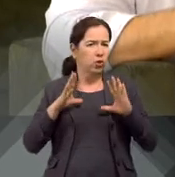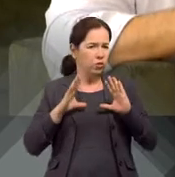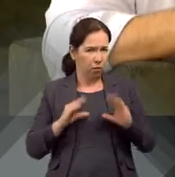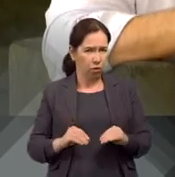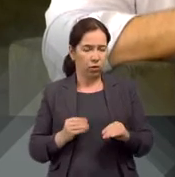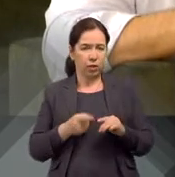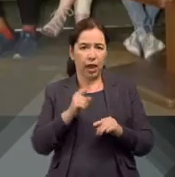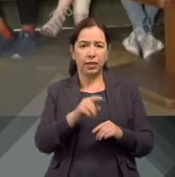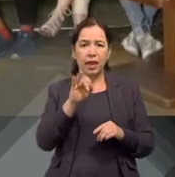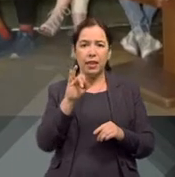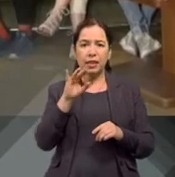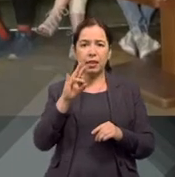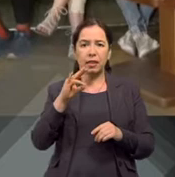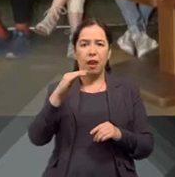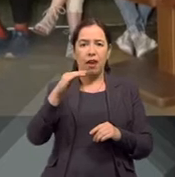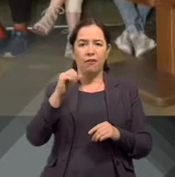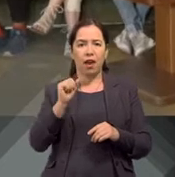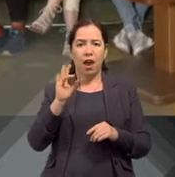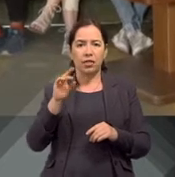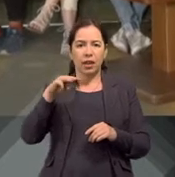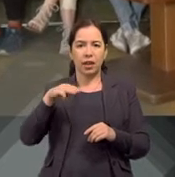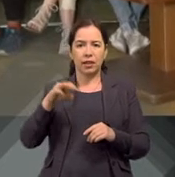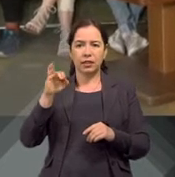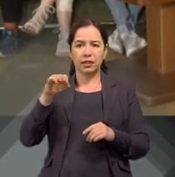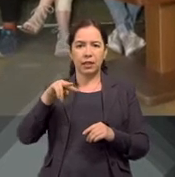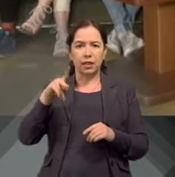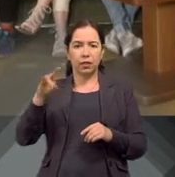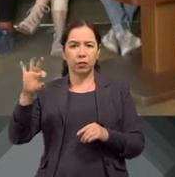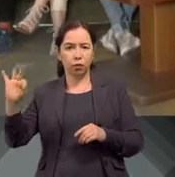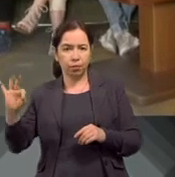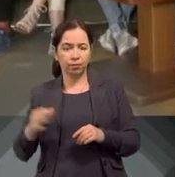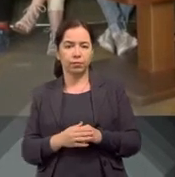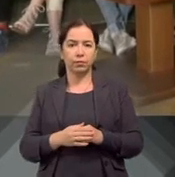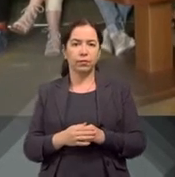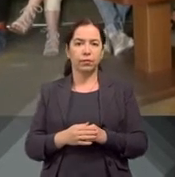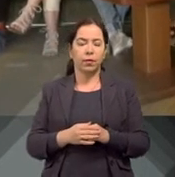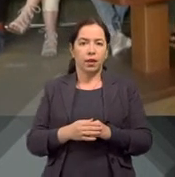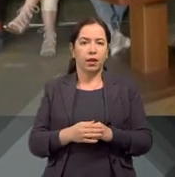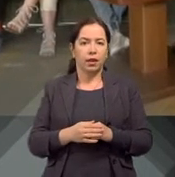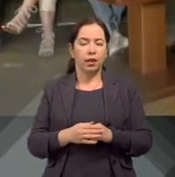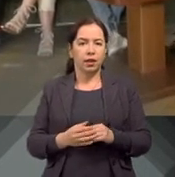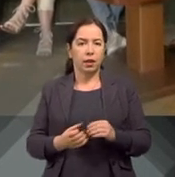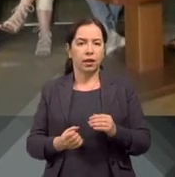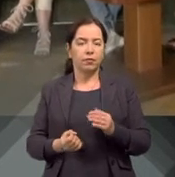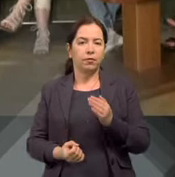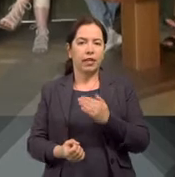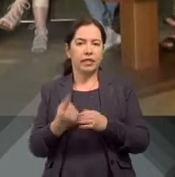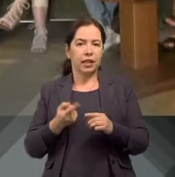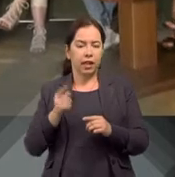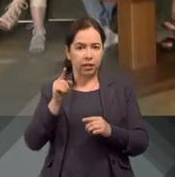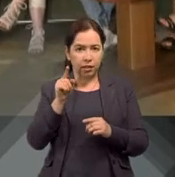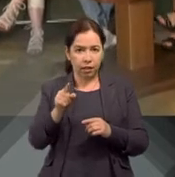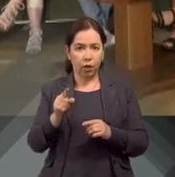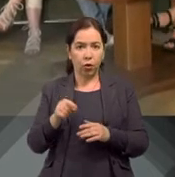инфантильно. И возникает такая тень, что как бы это все прекрасно, внутренний ребенок, но это же может